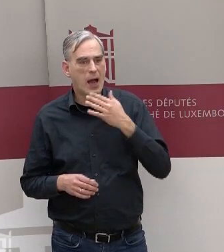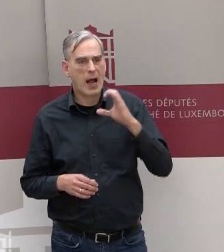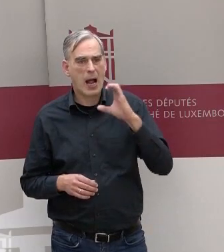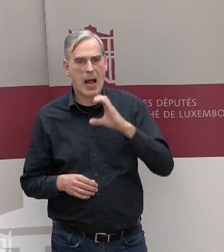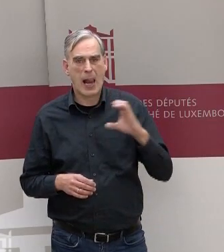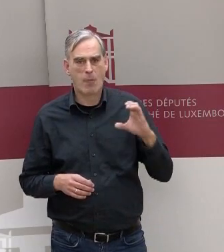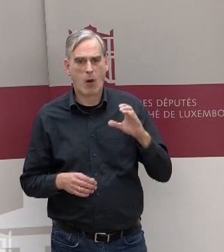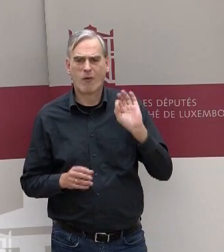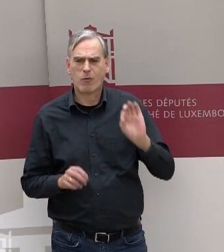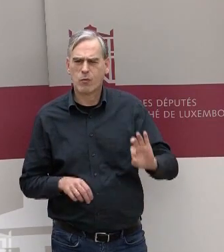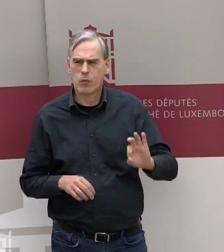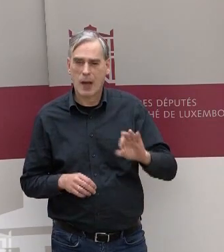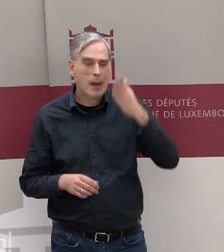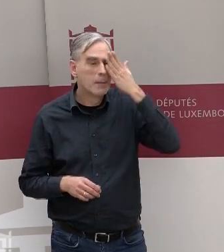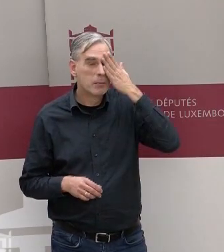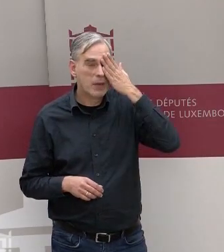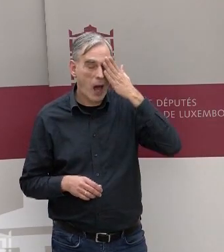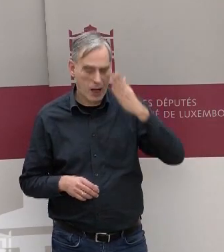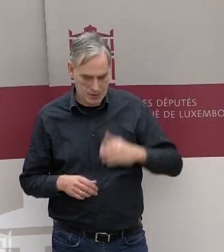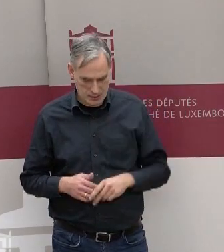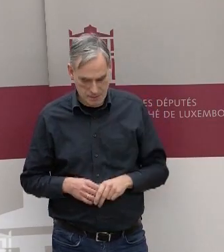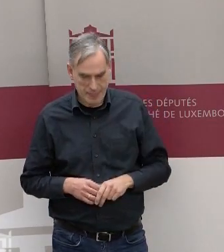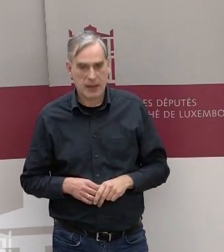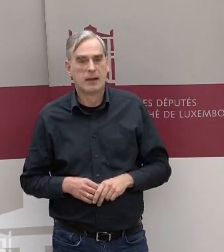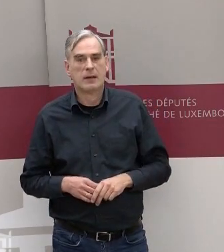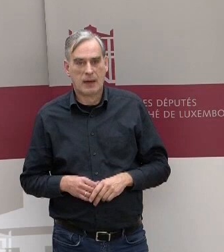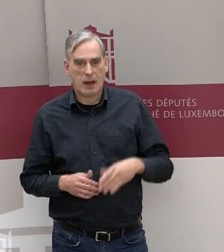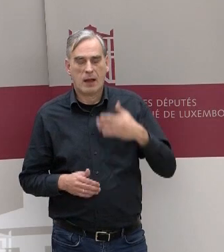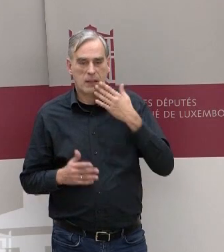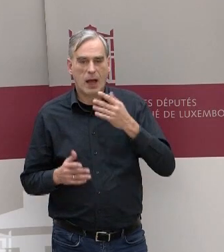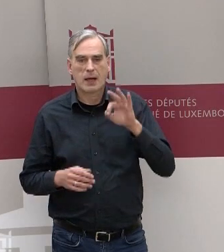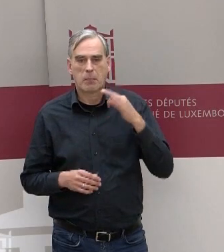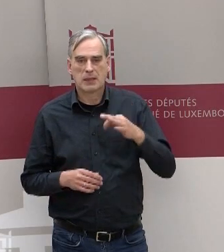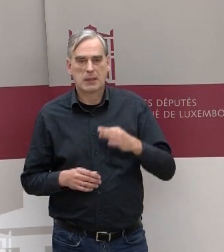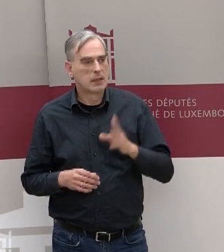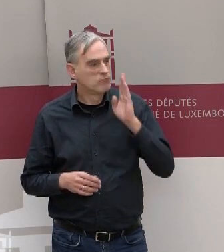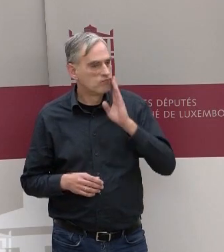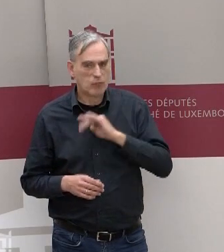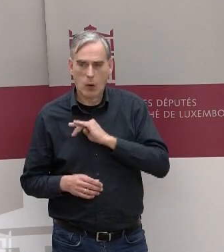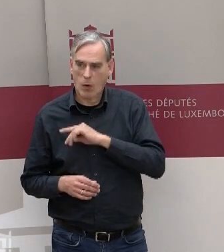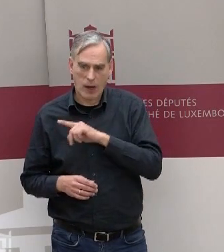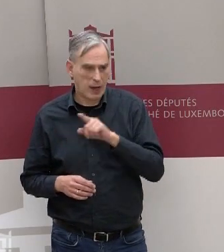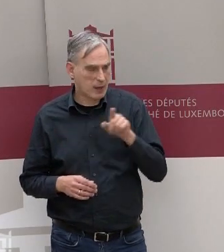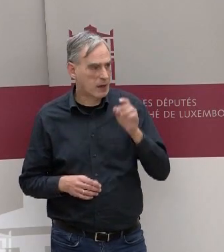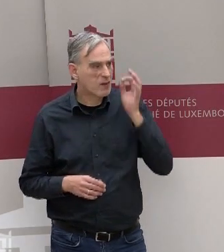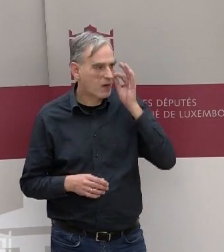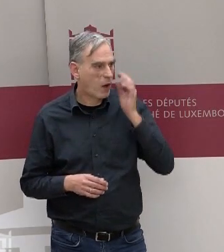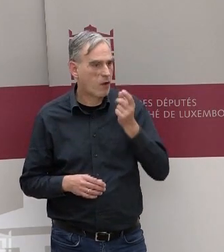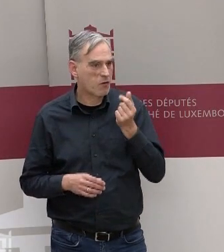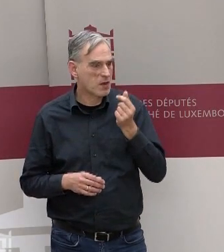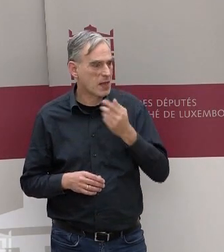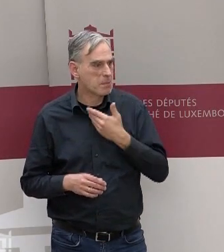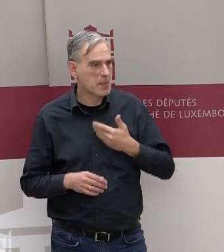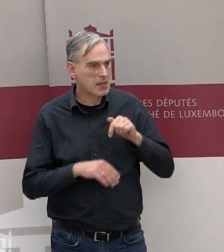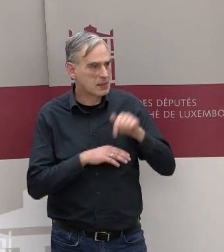Merci, Herr Präsident, liebe Kolleginnen und Kollegen, Madame Finanzministerin, also auf dieser Platz, der Moin auf Zuhören aus dem